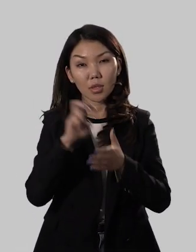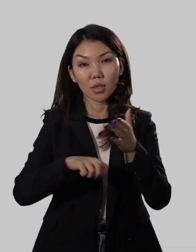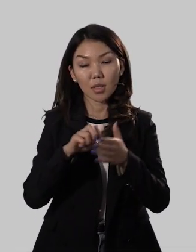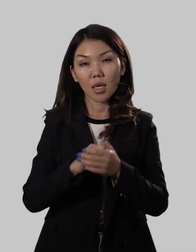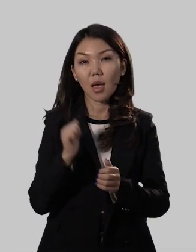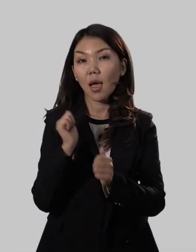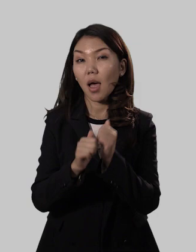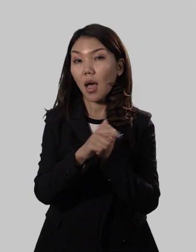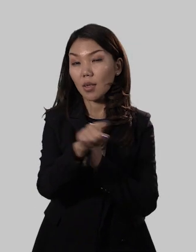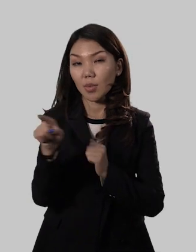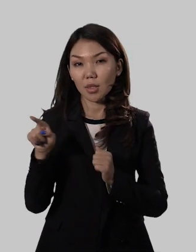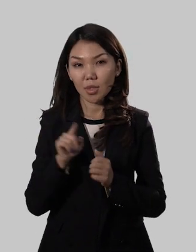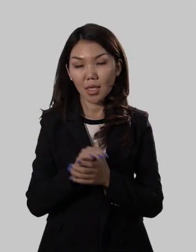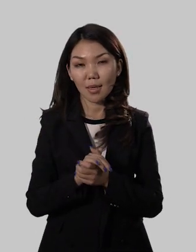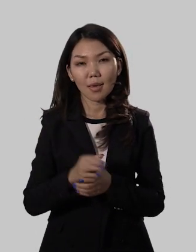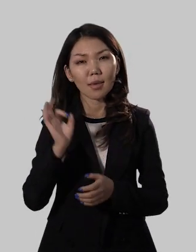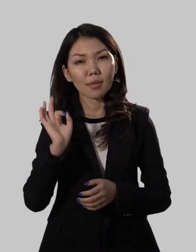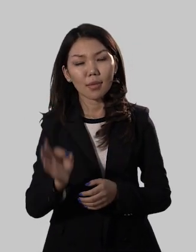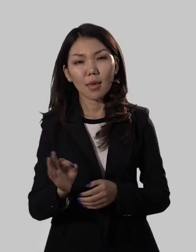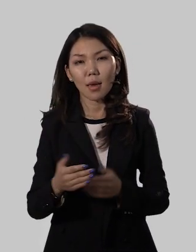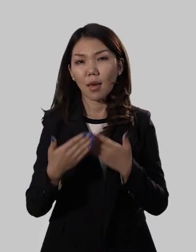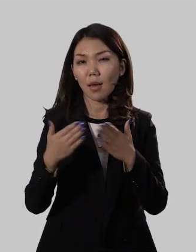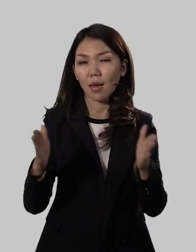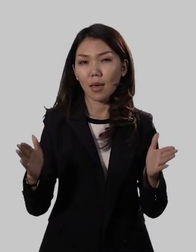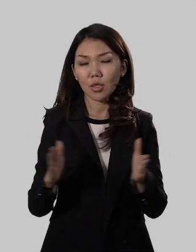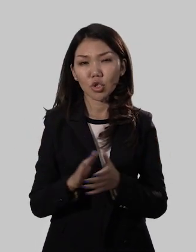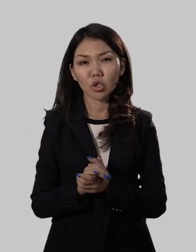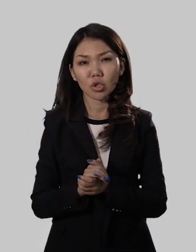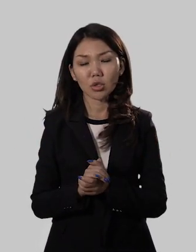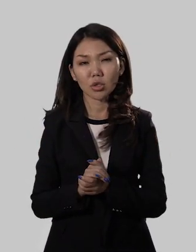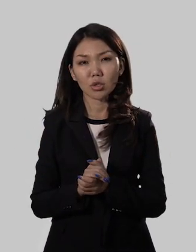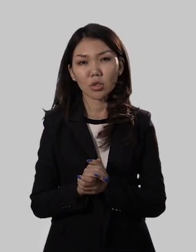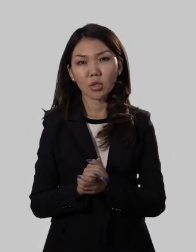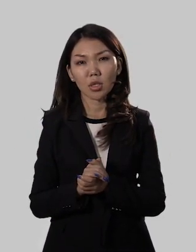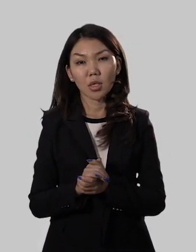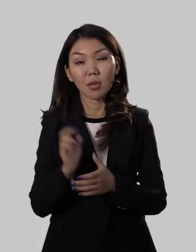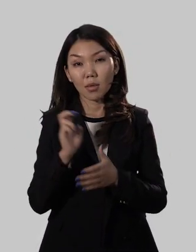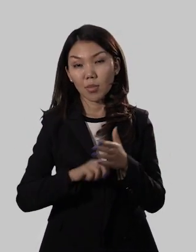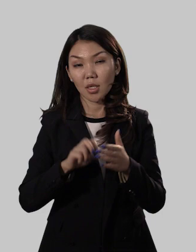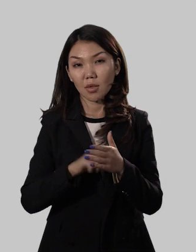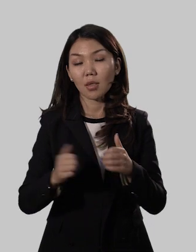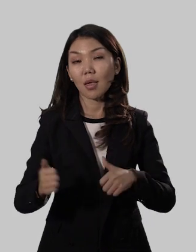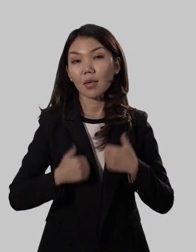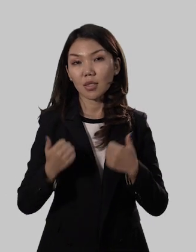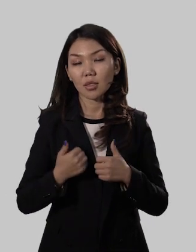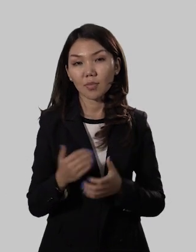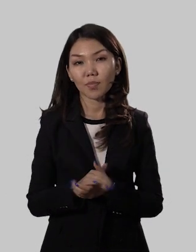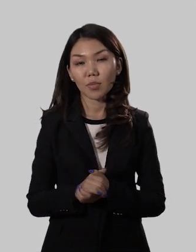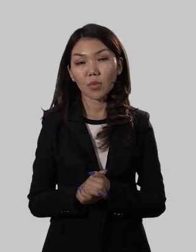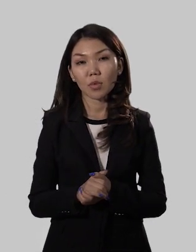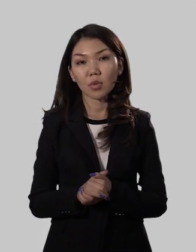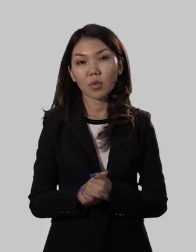Ар бириңер өзүңөрдү так, ачык айкын баалоого аракет жасагыла.